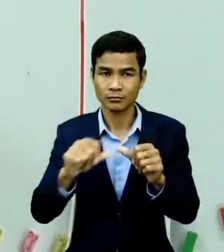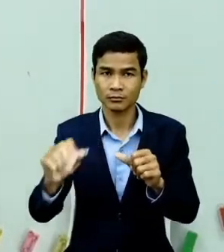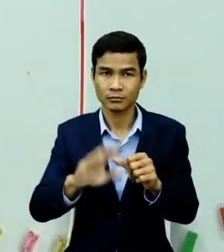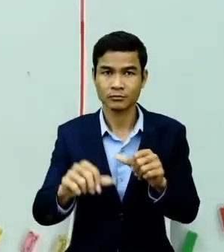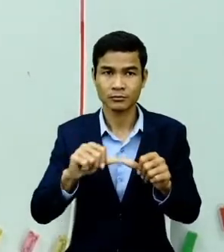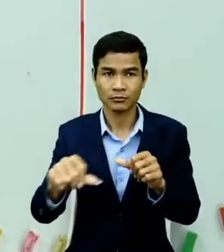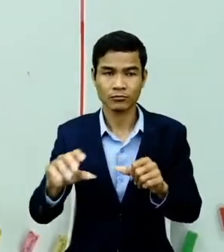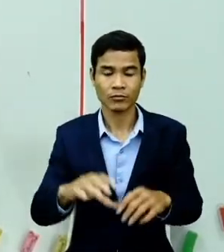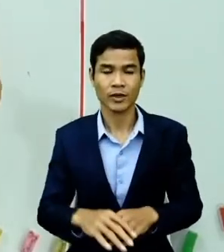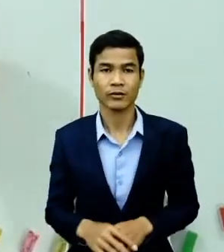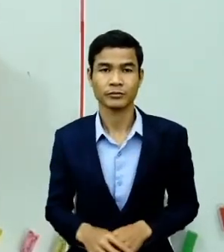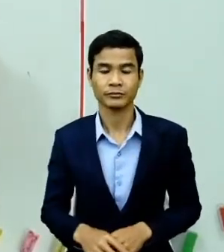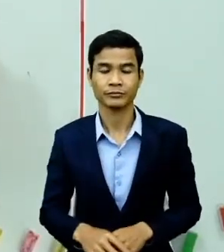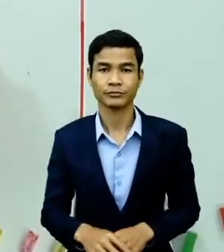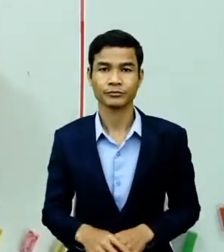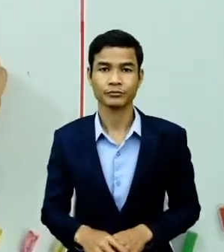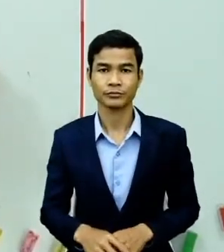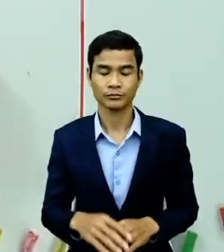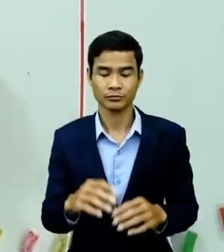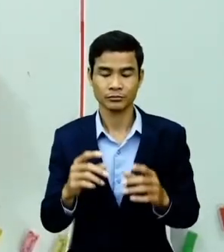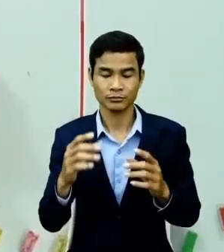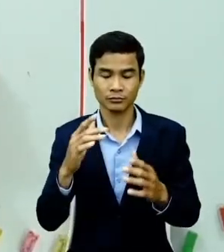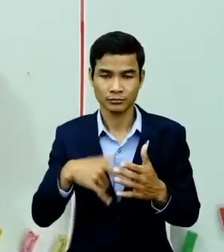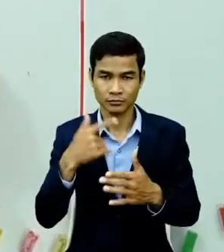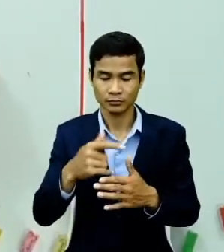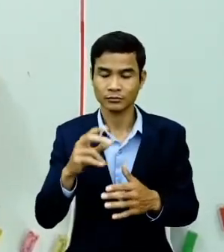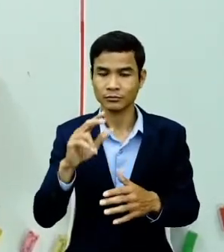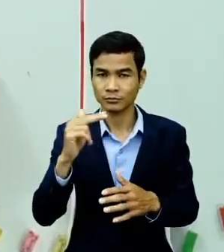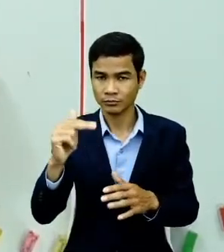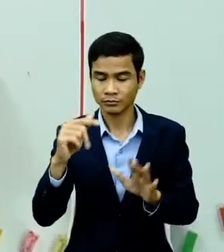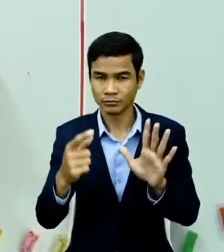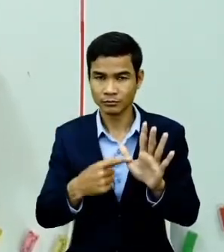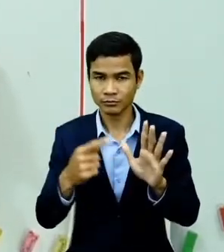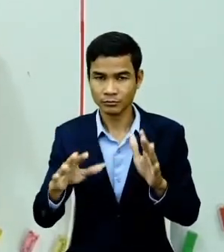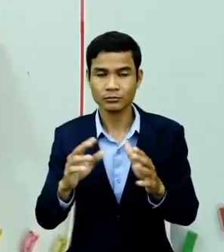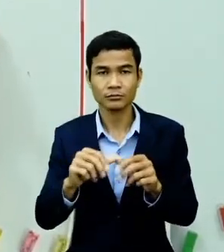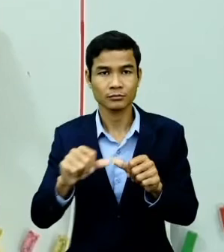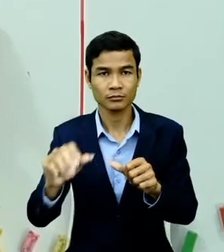ន្តបន្តពីព្យាងទី